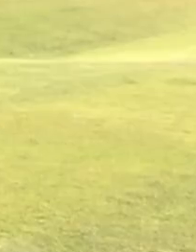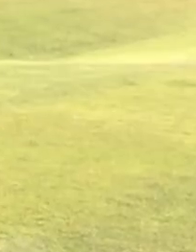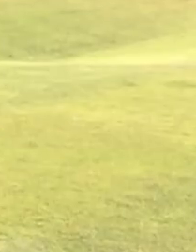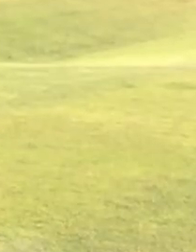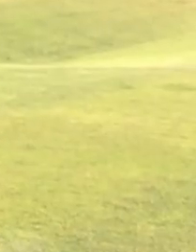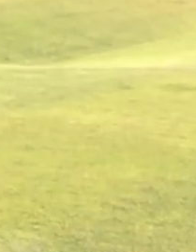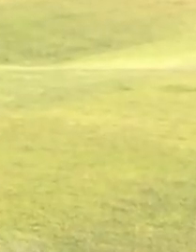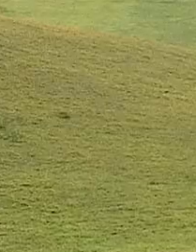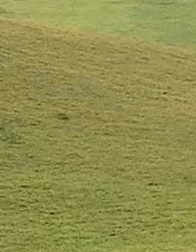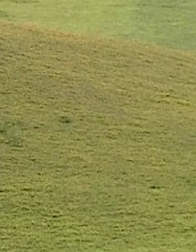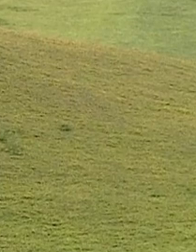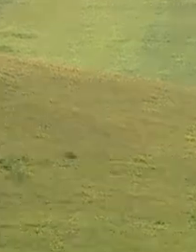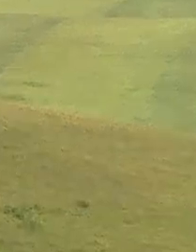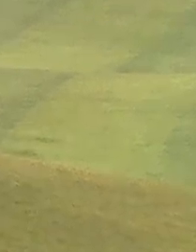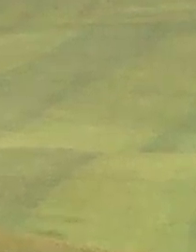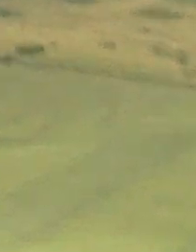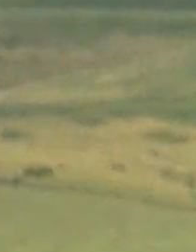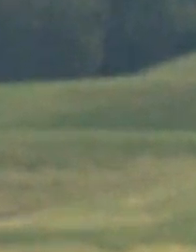고고!